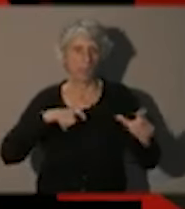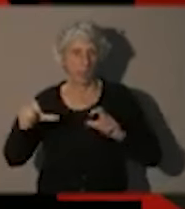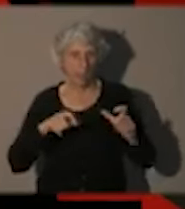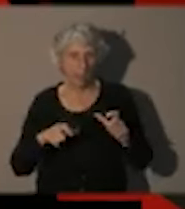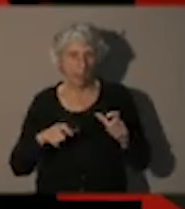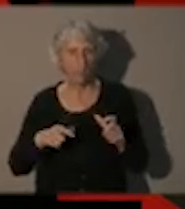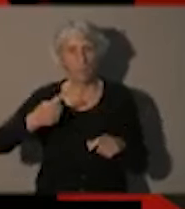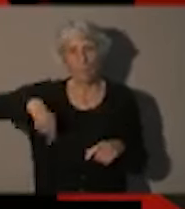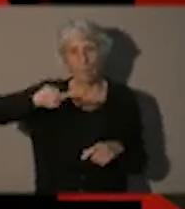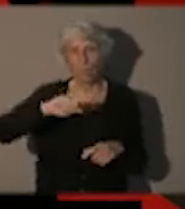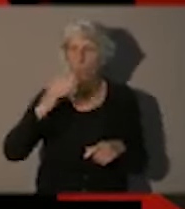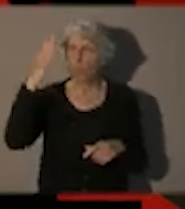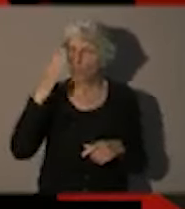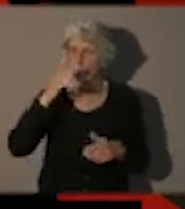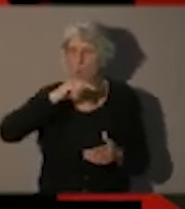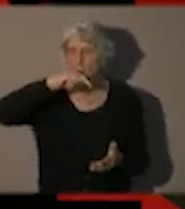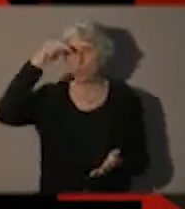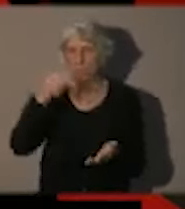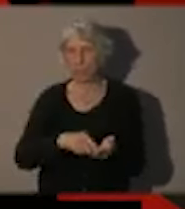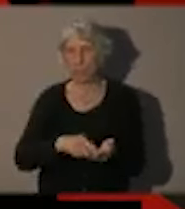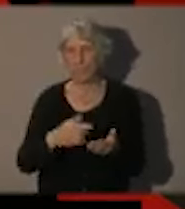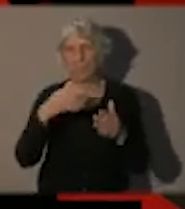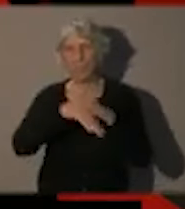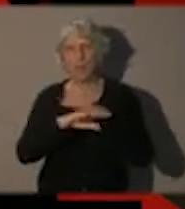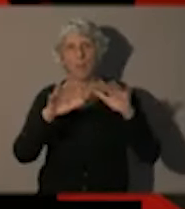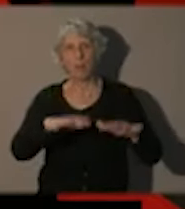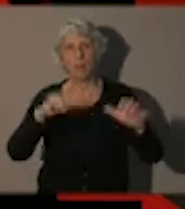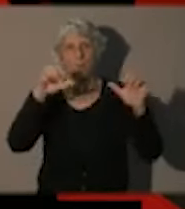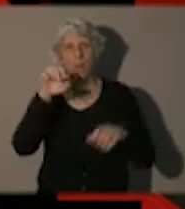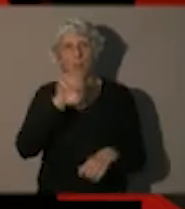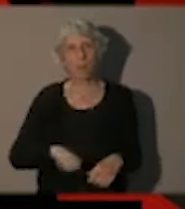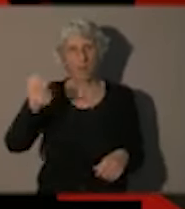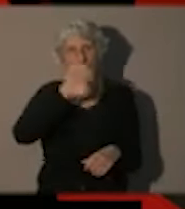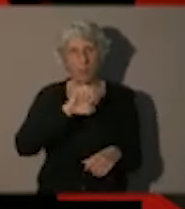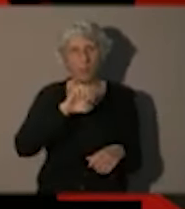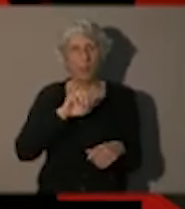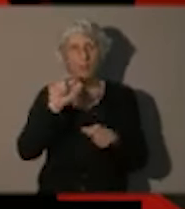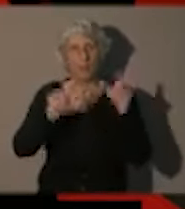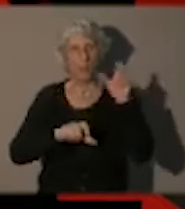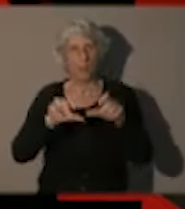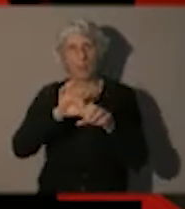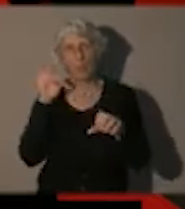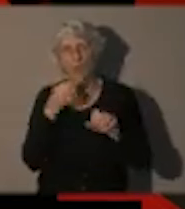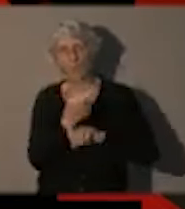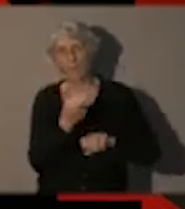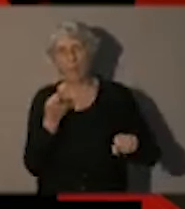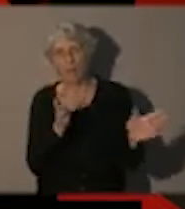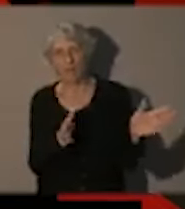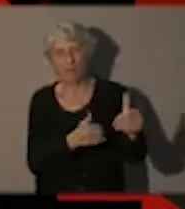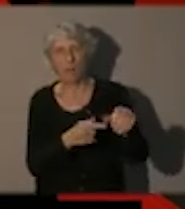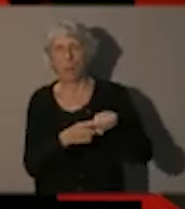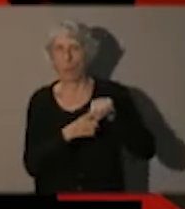avons impérativement besoin d'avoir au Parlement européen des élus de gauche